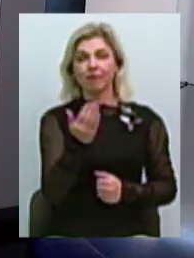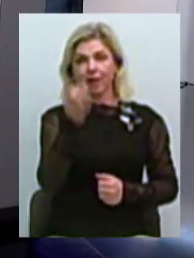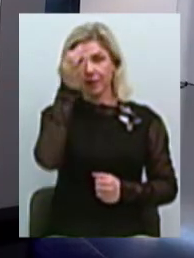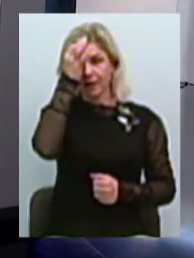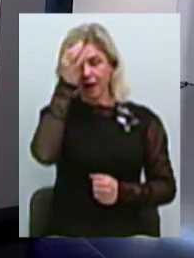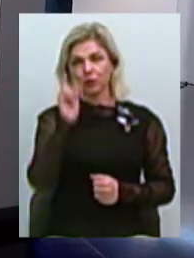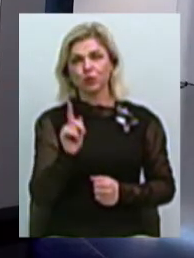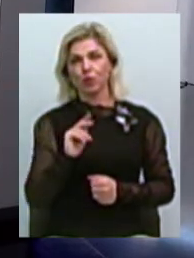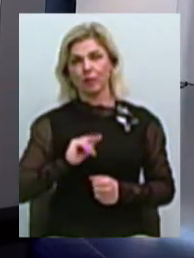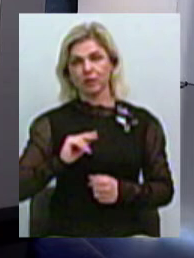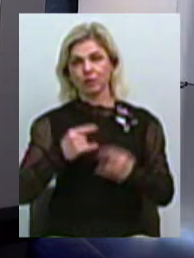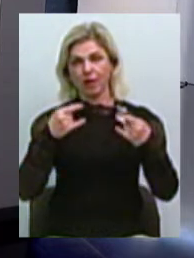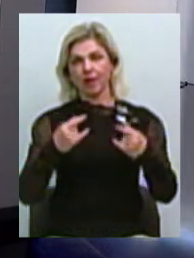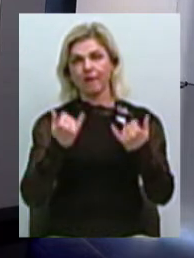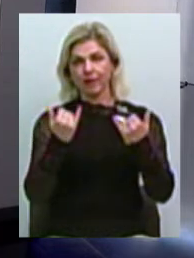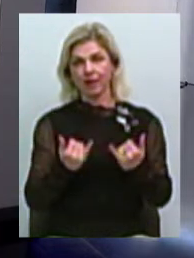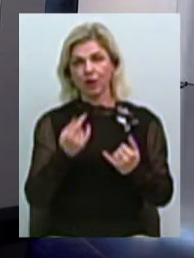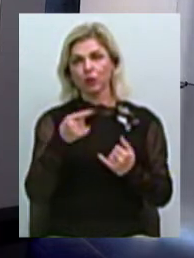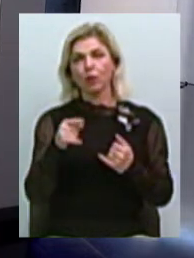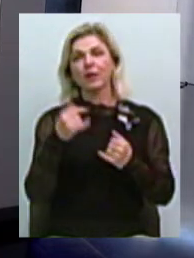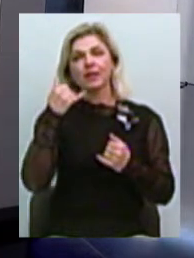працюємо в прямому ефірі. Телефон студії